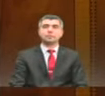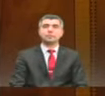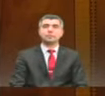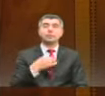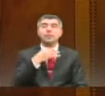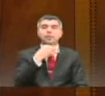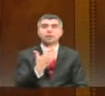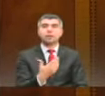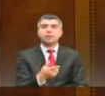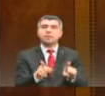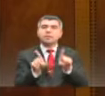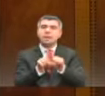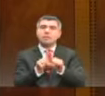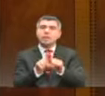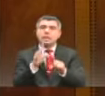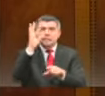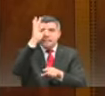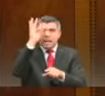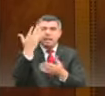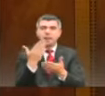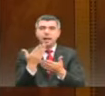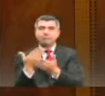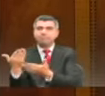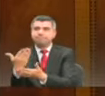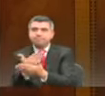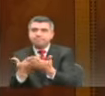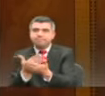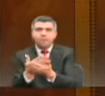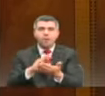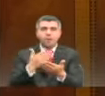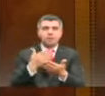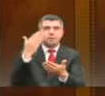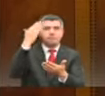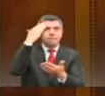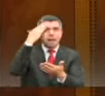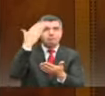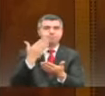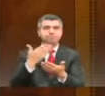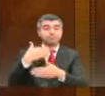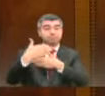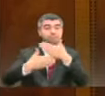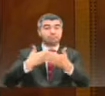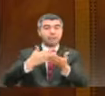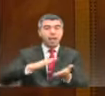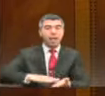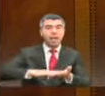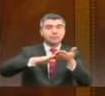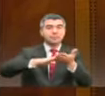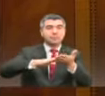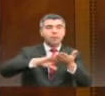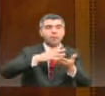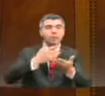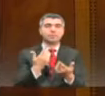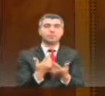التقائية ونجاعة السياسات العمومية من أجل تحسين أدائها والرفع من نجاعة الإنفاق